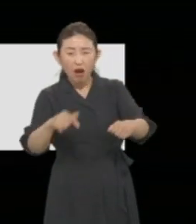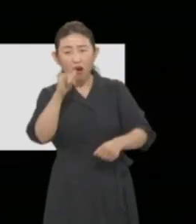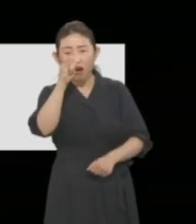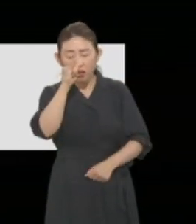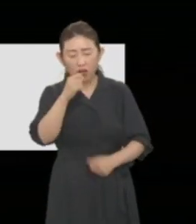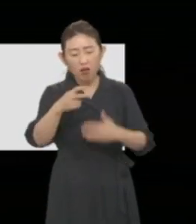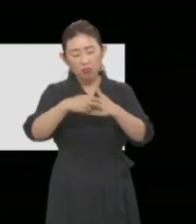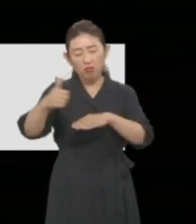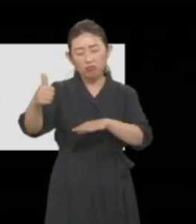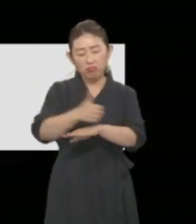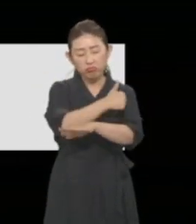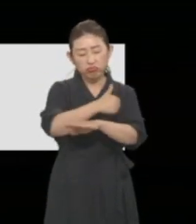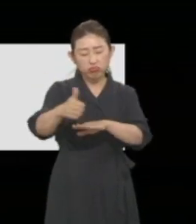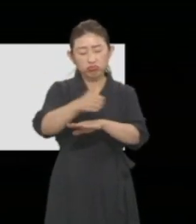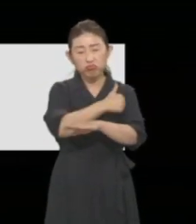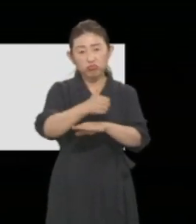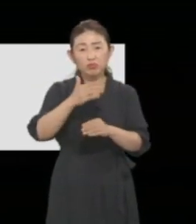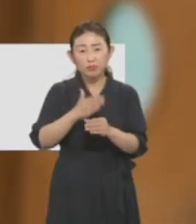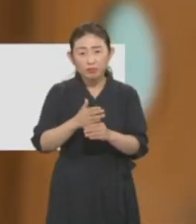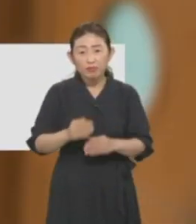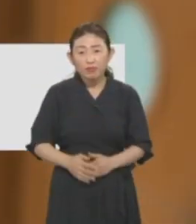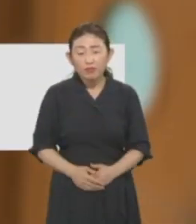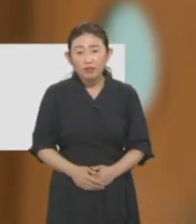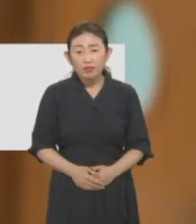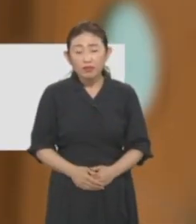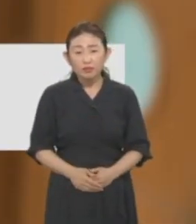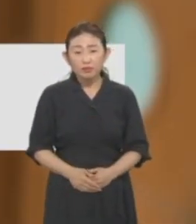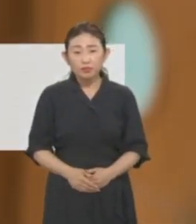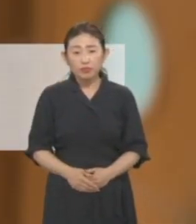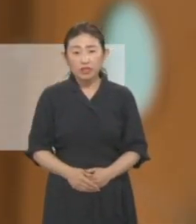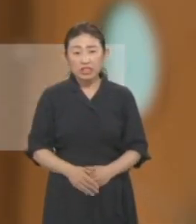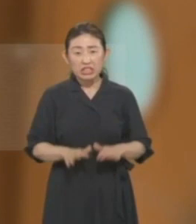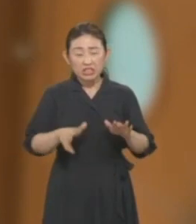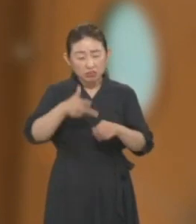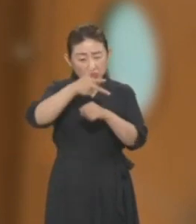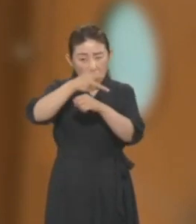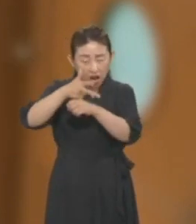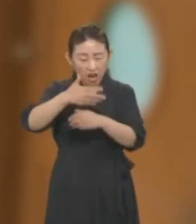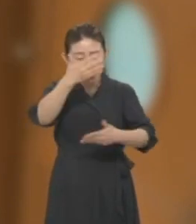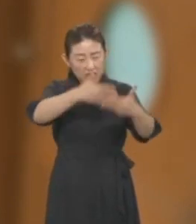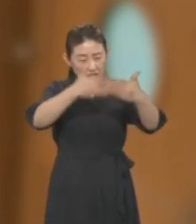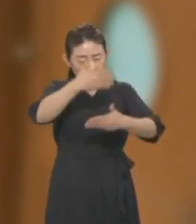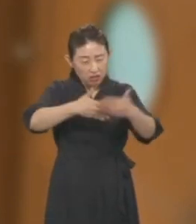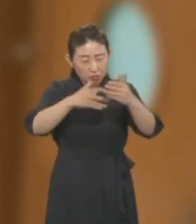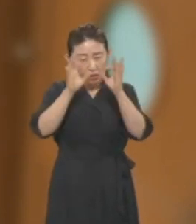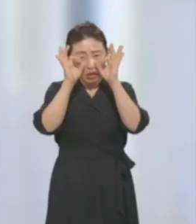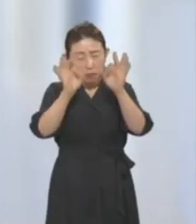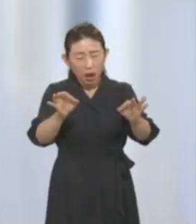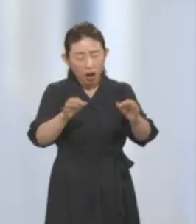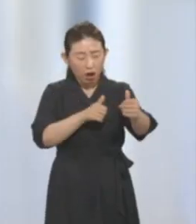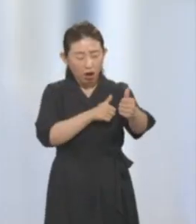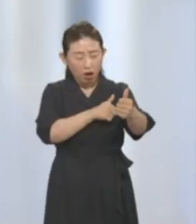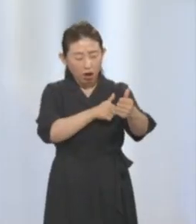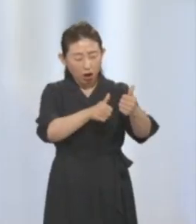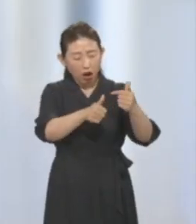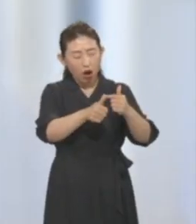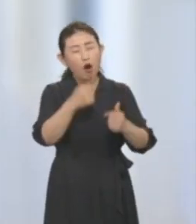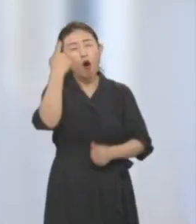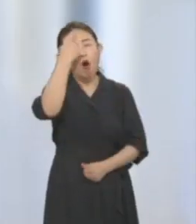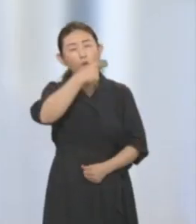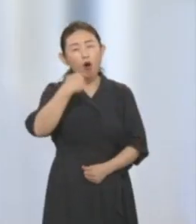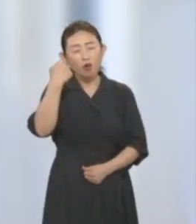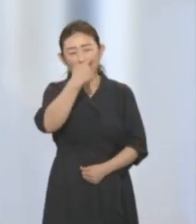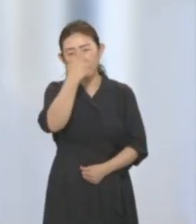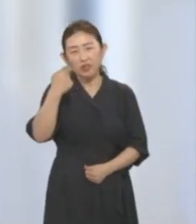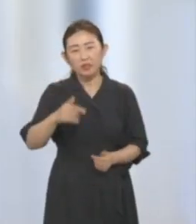났고 병원을 오가며 치료를 받고 있는 것으로 알려졌습니다 경찰관학교는 인근 cctv에서 다른 학년 학생이 지나가는